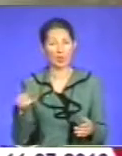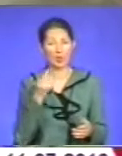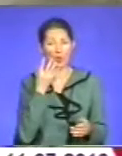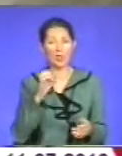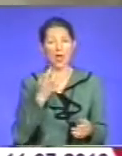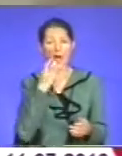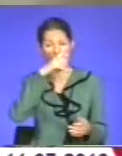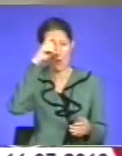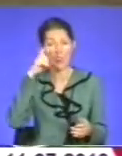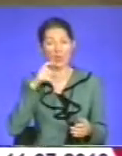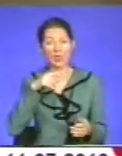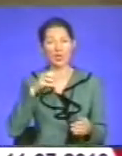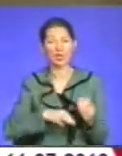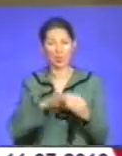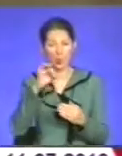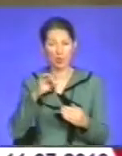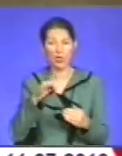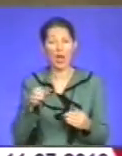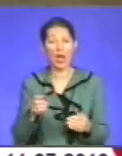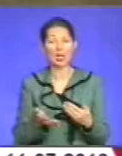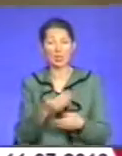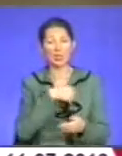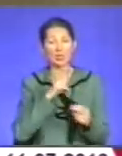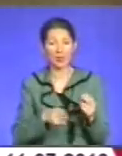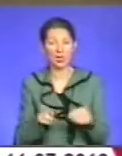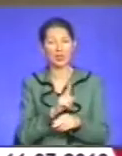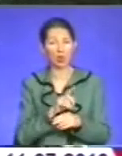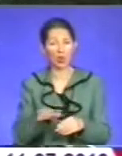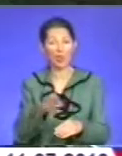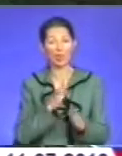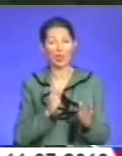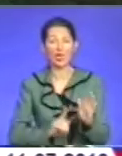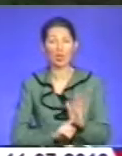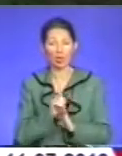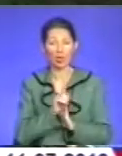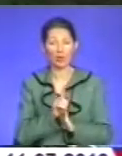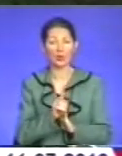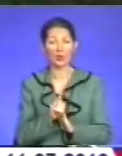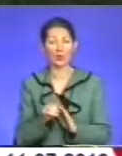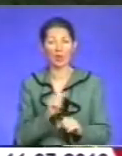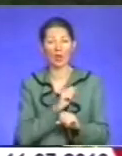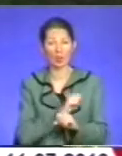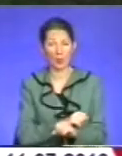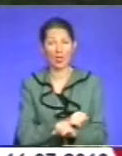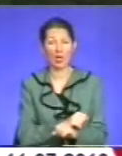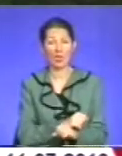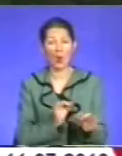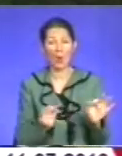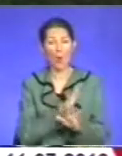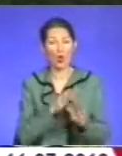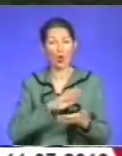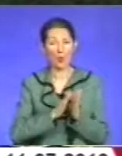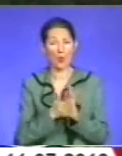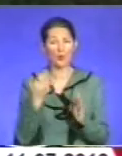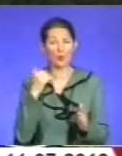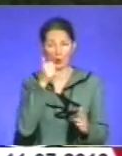завершення, Тернопільщина лише на старті. Стримують погодні умови. В минулому році були досить сприятливі умови, погодні умови. В